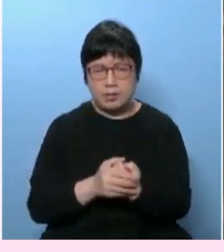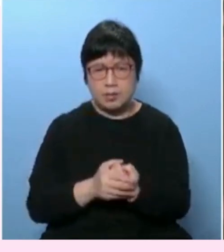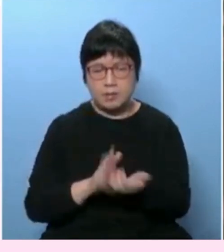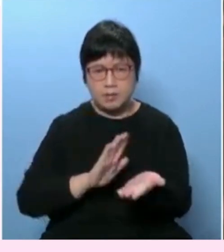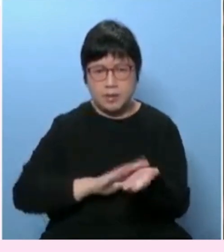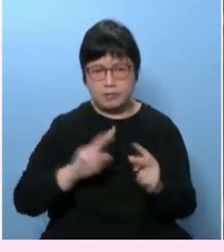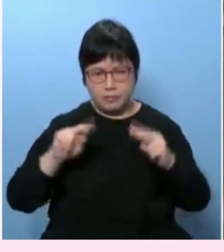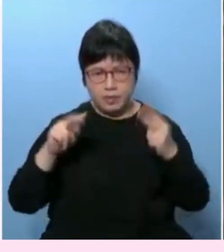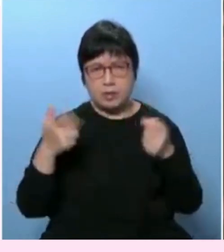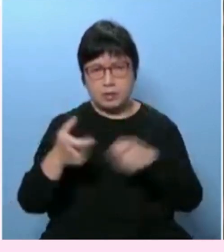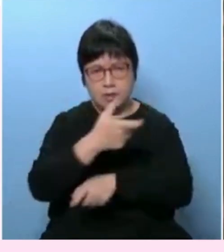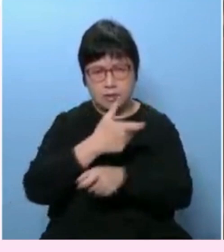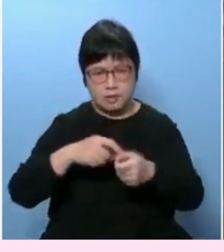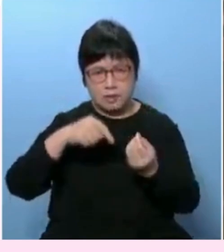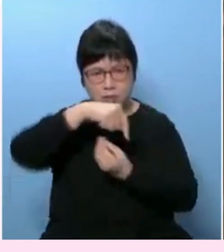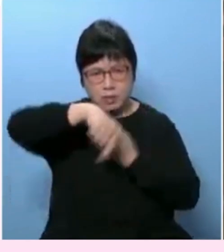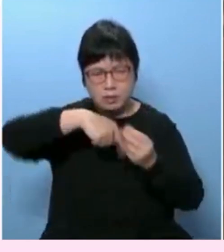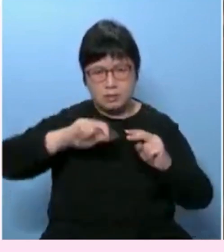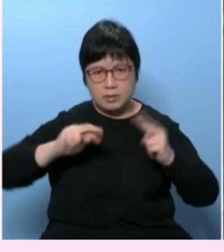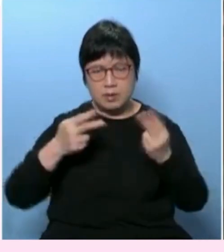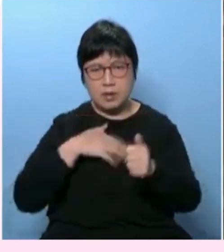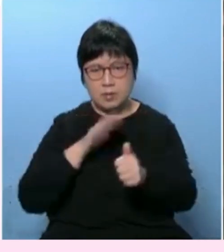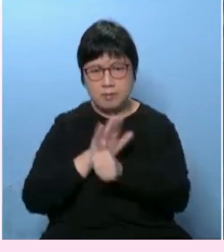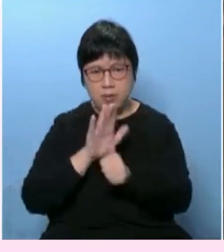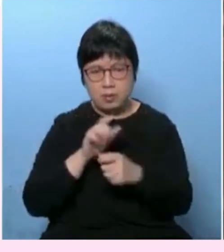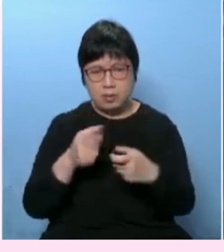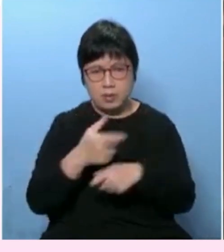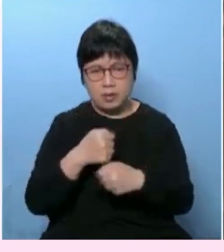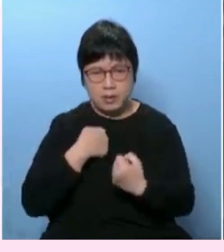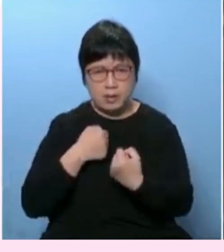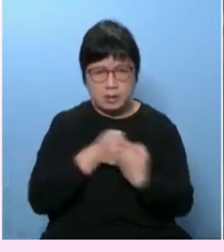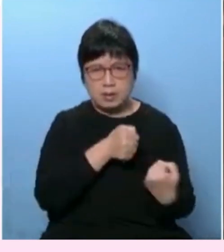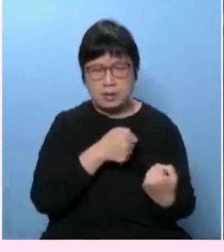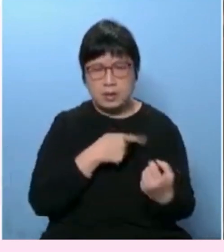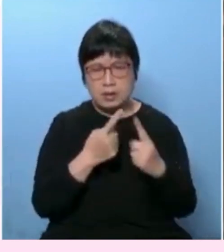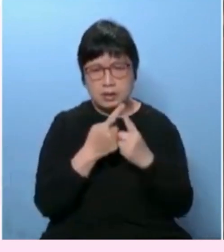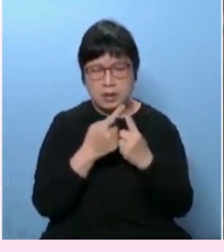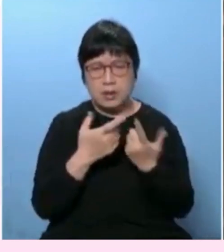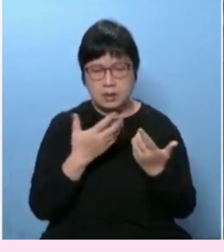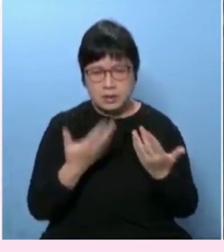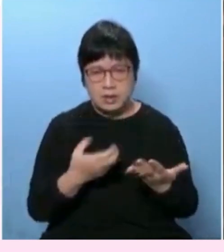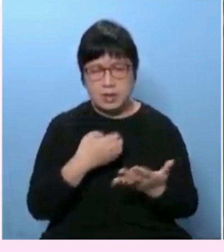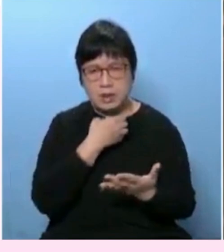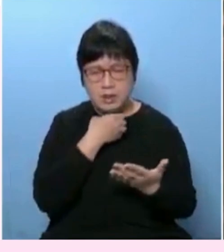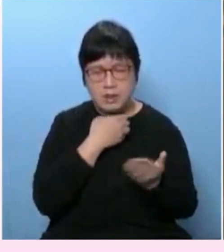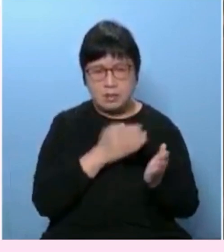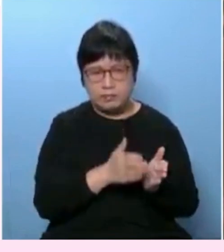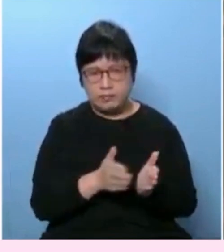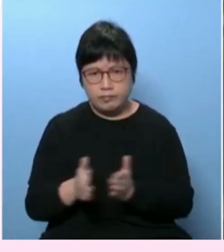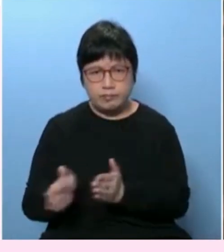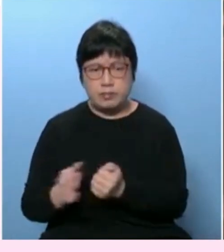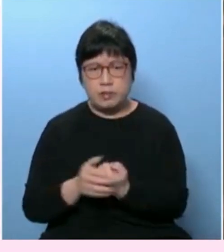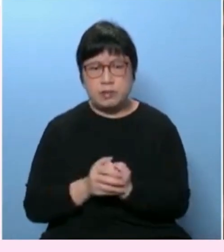嘅發展同埋經濟環境嘅變化，幫助受重創嘅行業咧，同埋市民咧，係渡過呢個艱難嘅時期嘅。